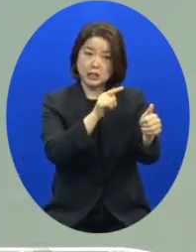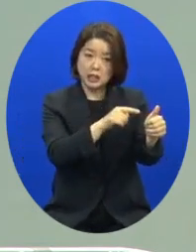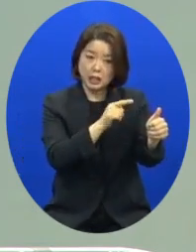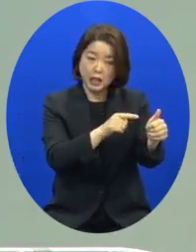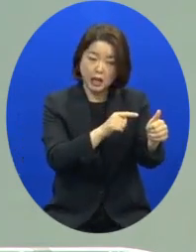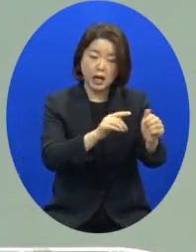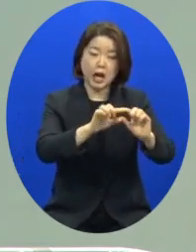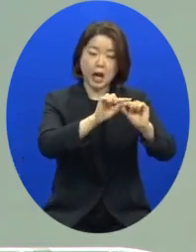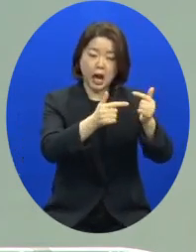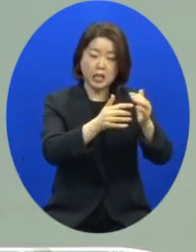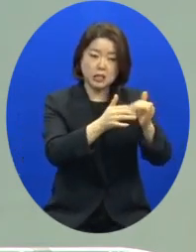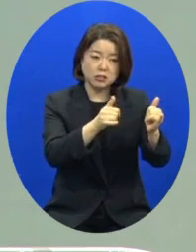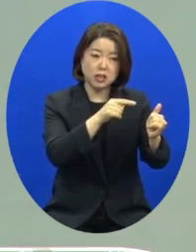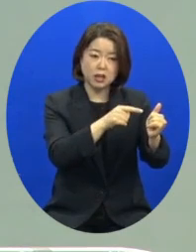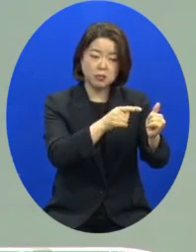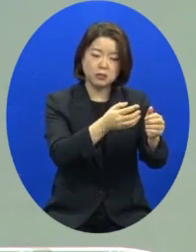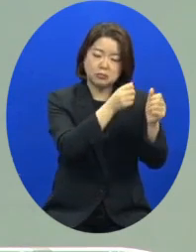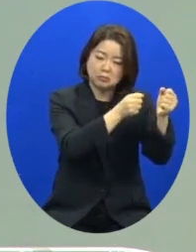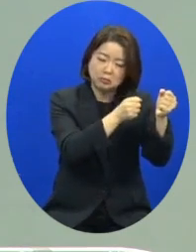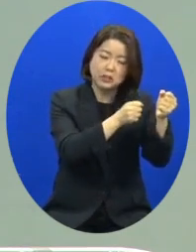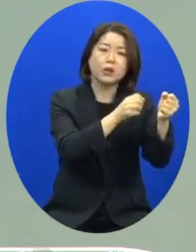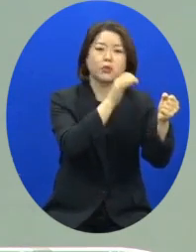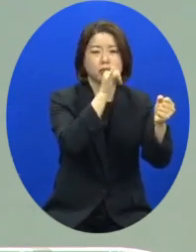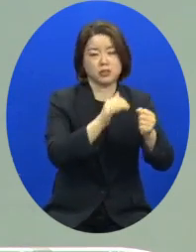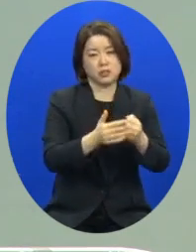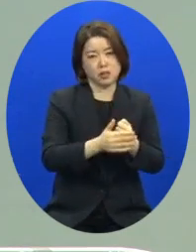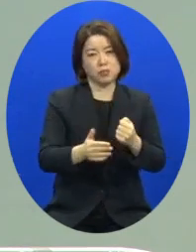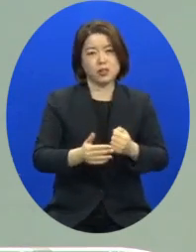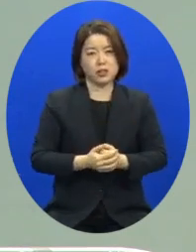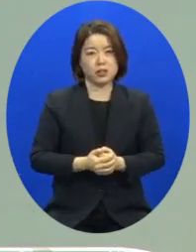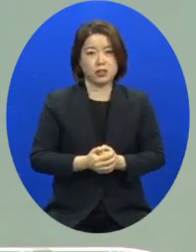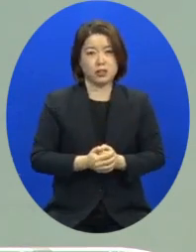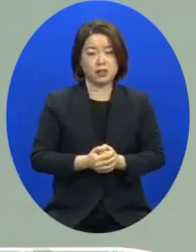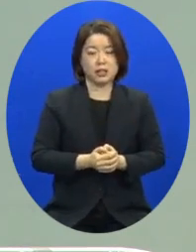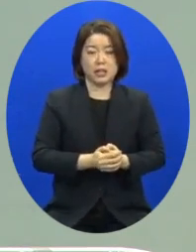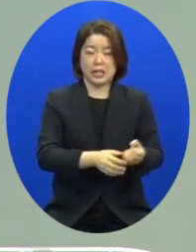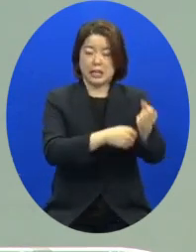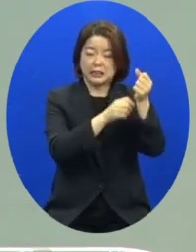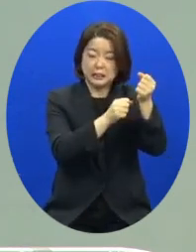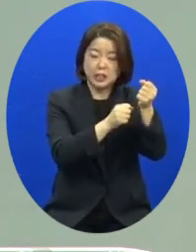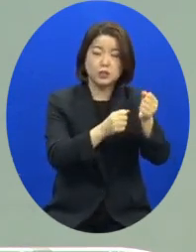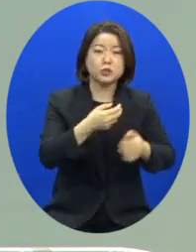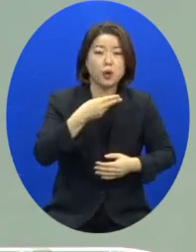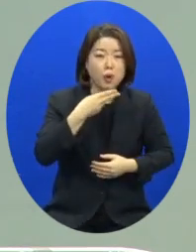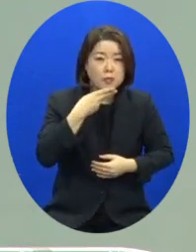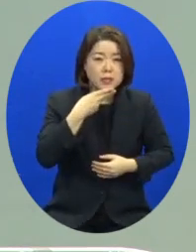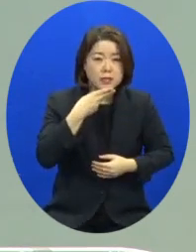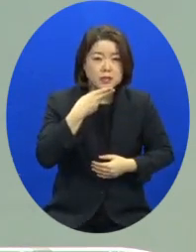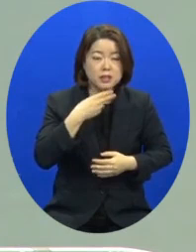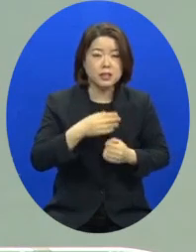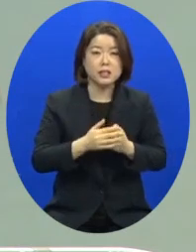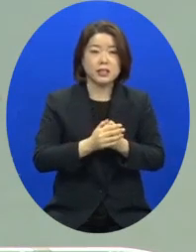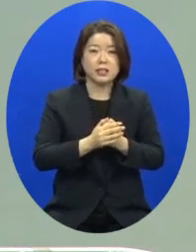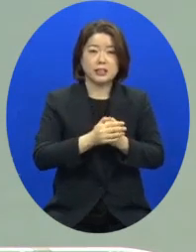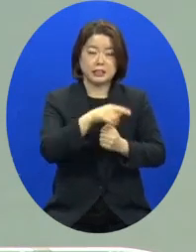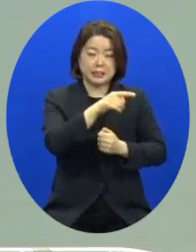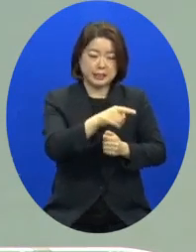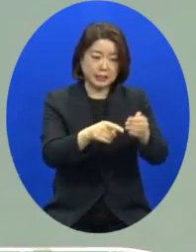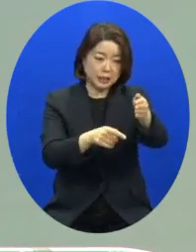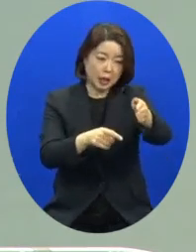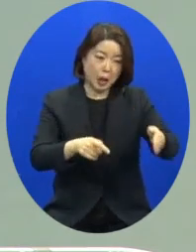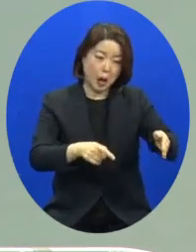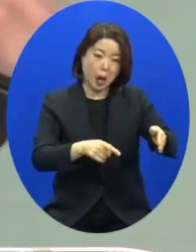아닌 대상을 의지했기 때문입니다. 여러분, 의지할 수 없는 난간을 의지한